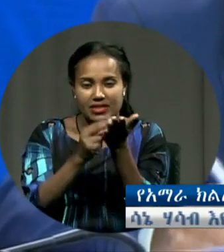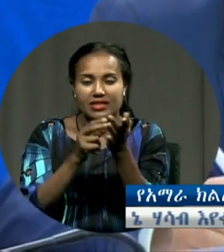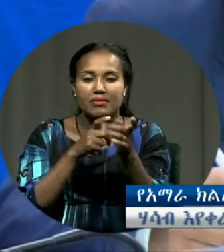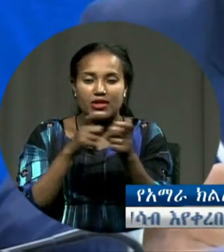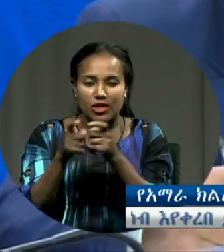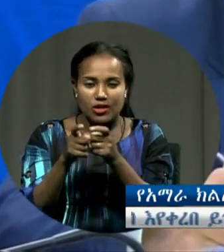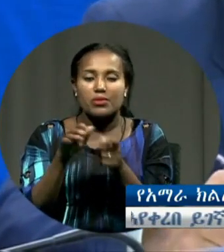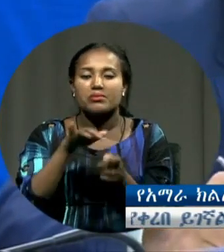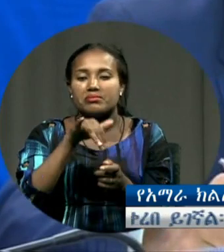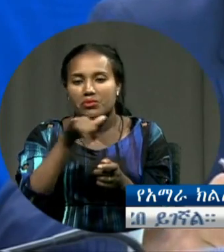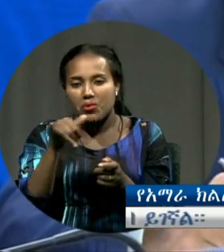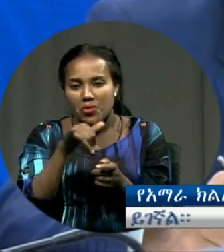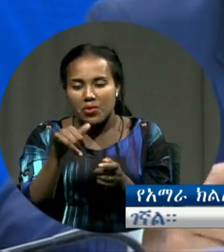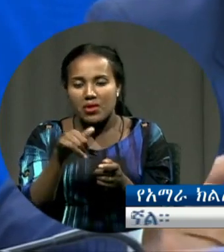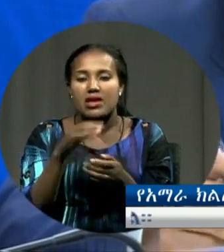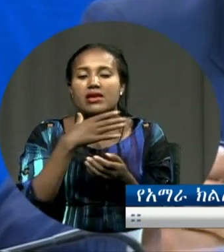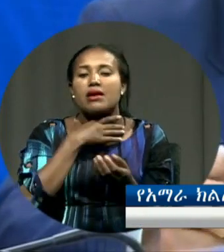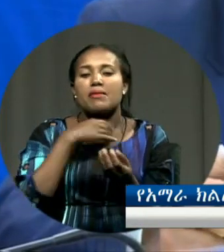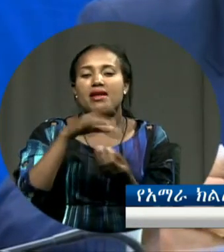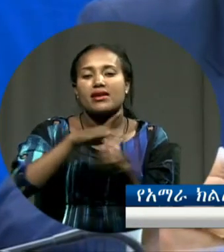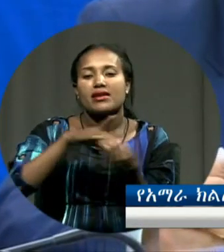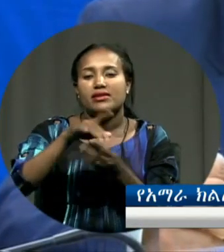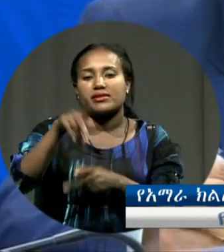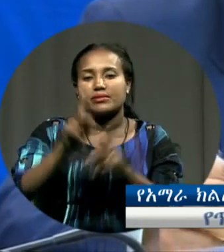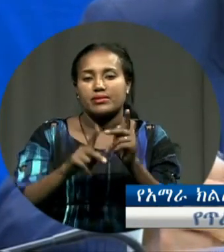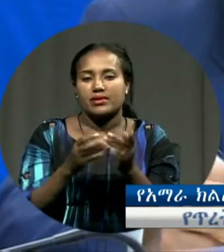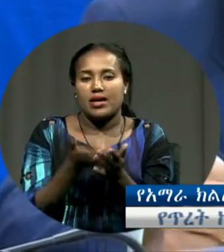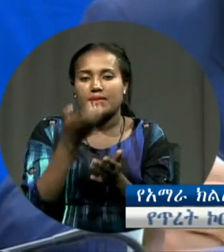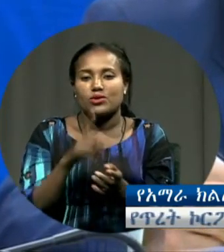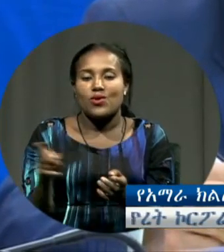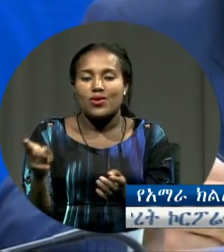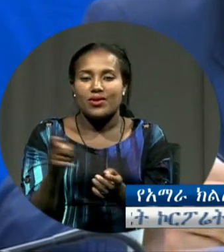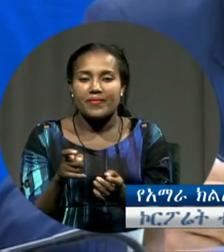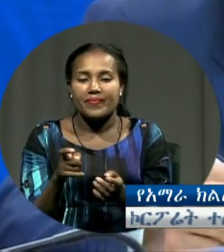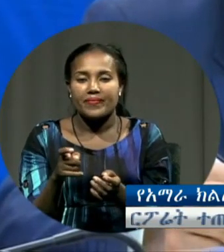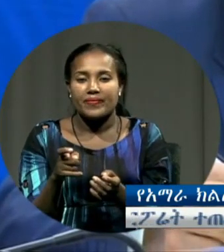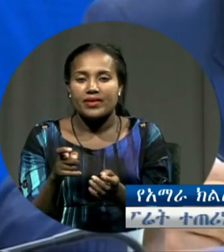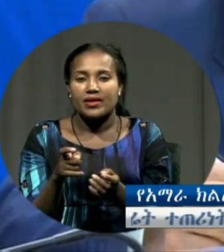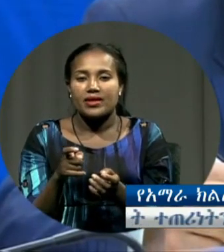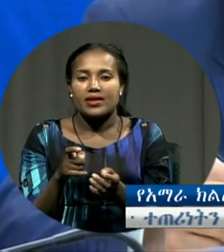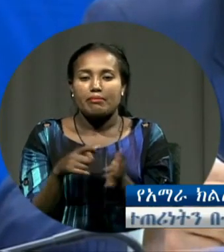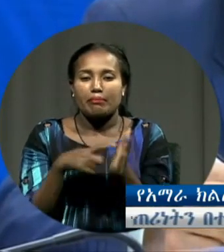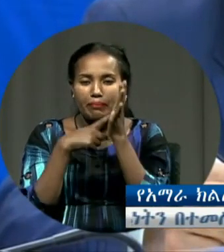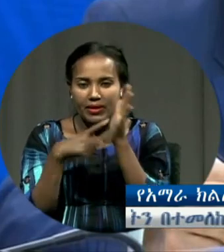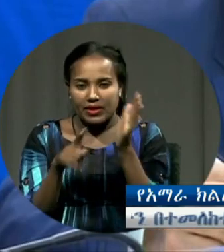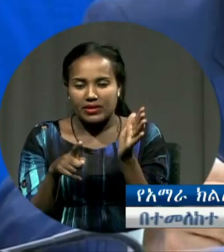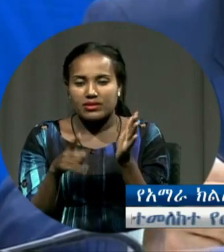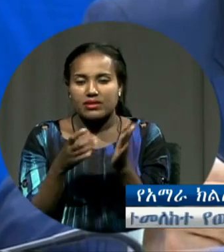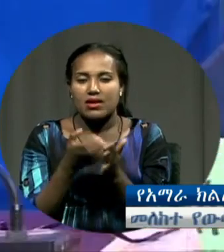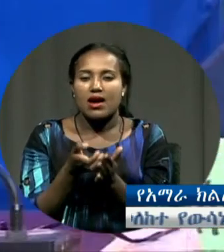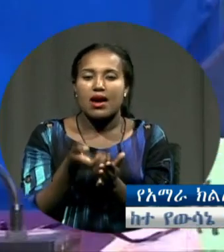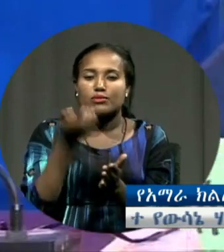ሁሉ የአማራ ክልል ህዝብ ሀብት ስለሆነ በግልጽ